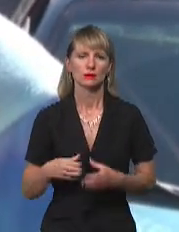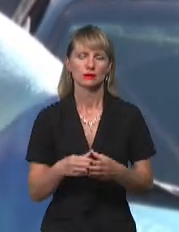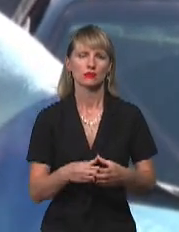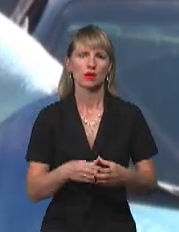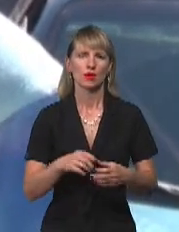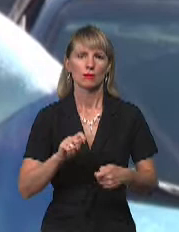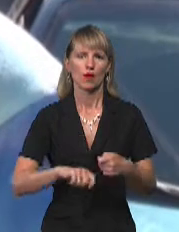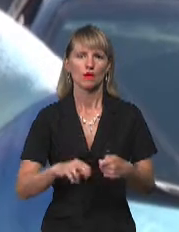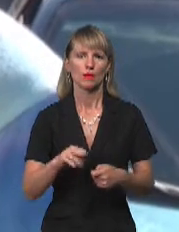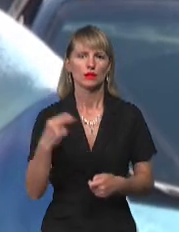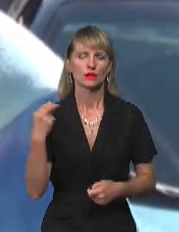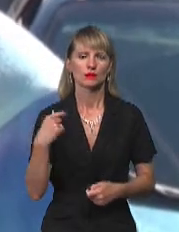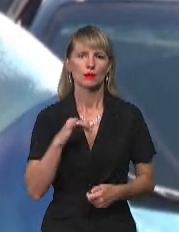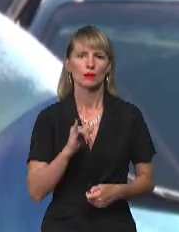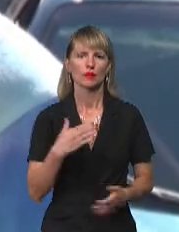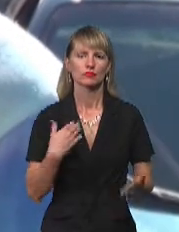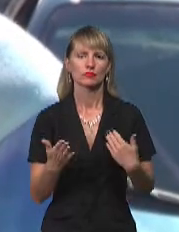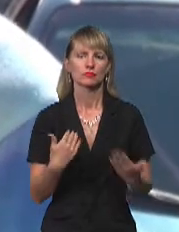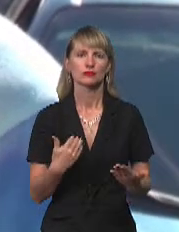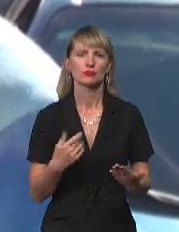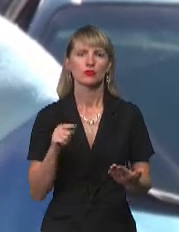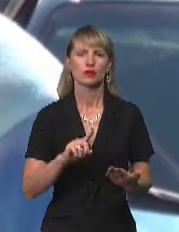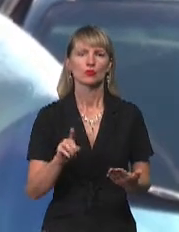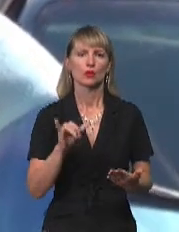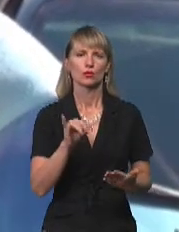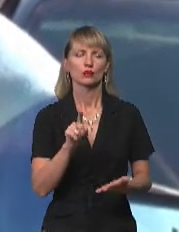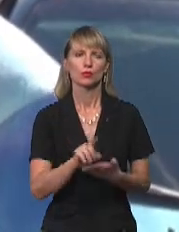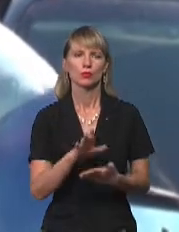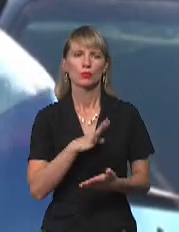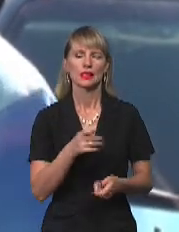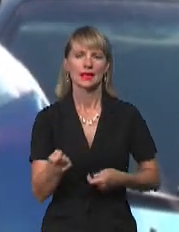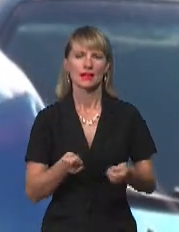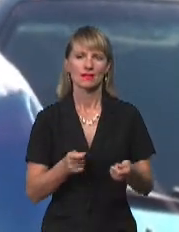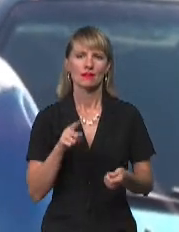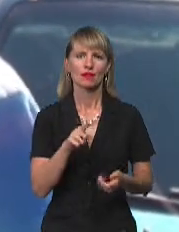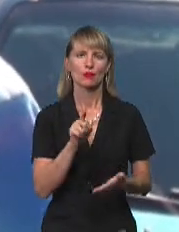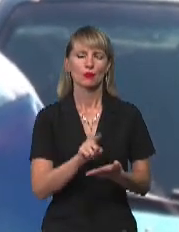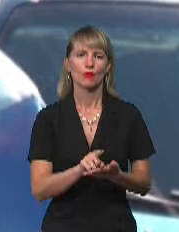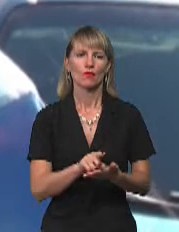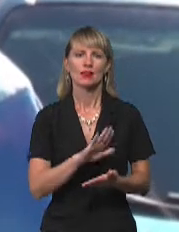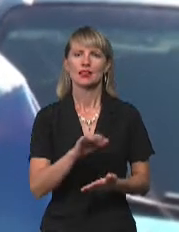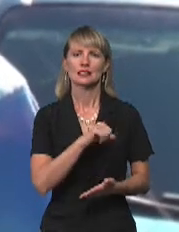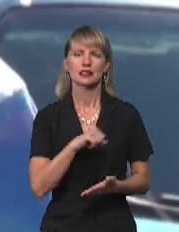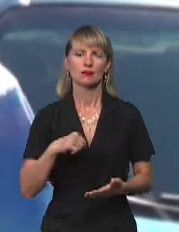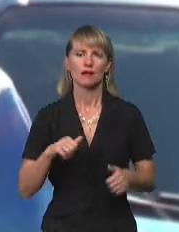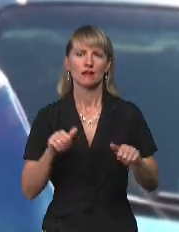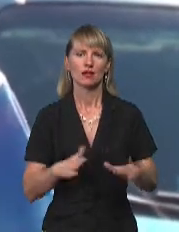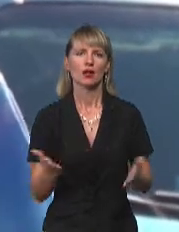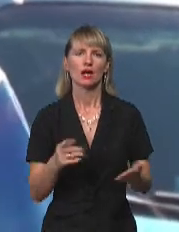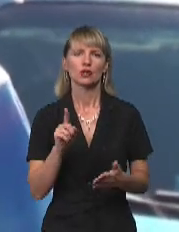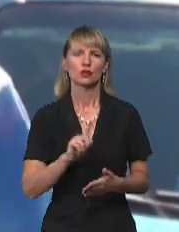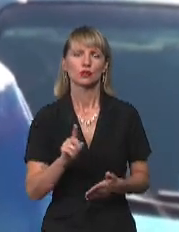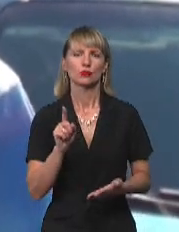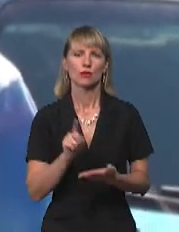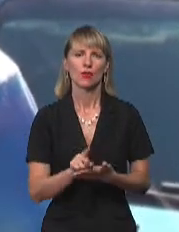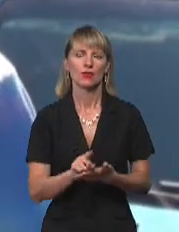Запоріжжя? Плохо відношусь. Погано ставлюся, тому що в них повинно бути керівництво. І вони повинні не самі по собі вирішувати, як та що, а